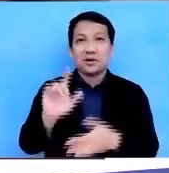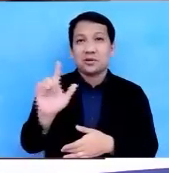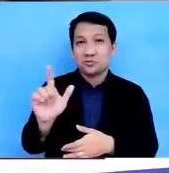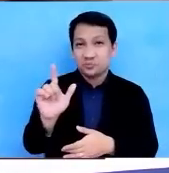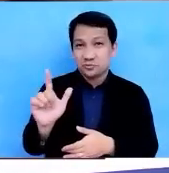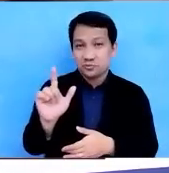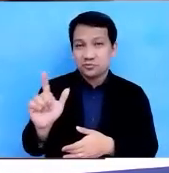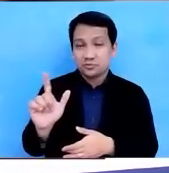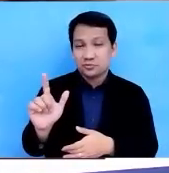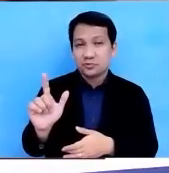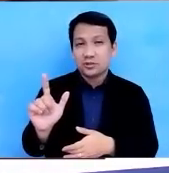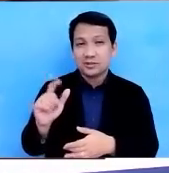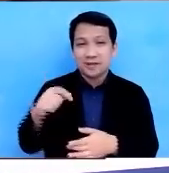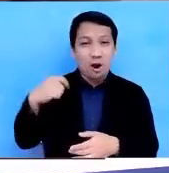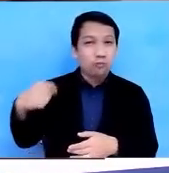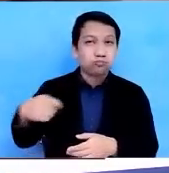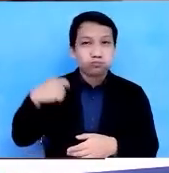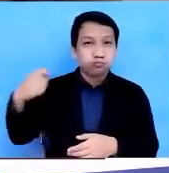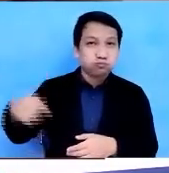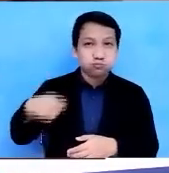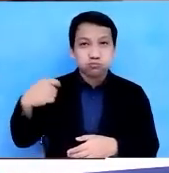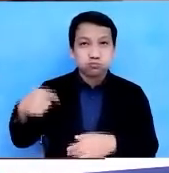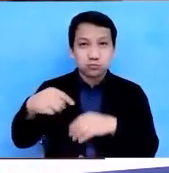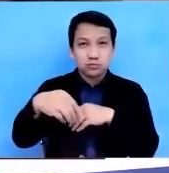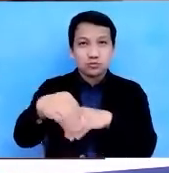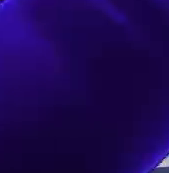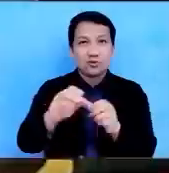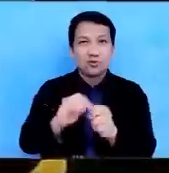ang ipinarada with matching OOTD pa.